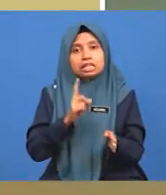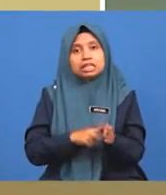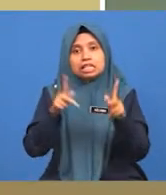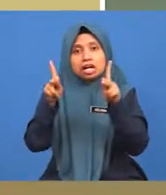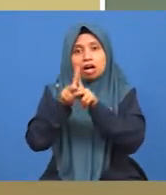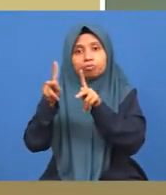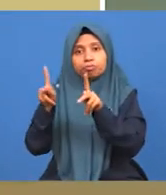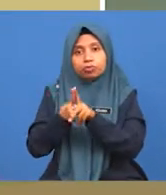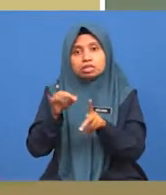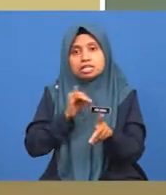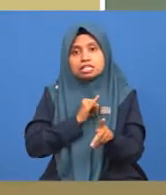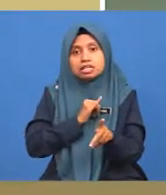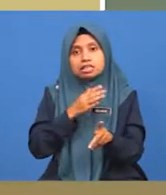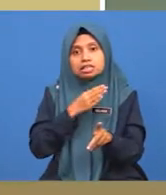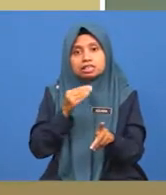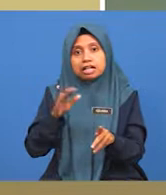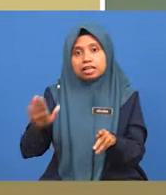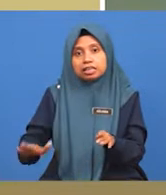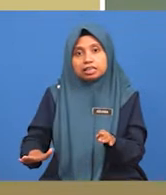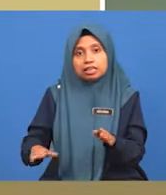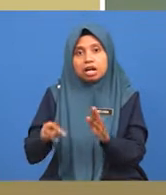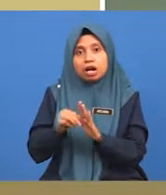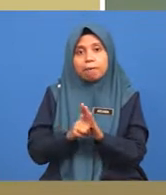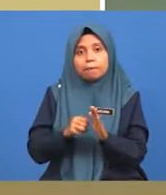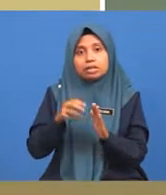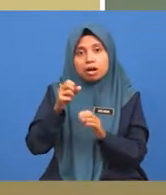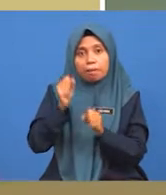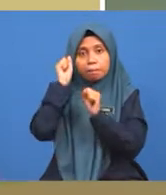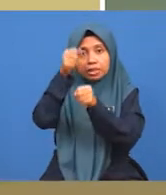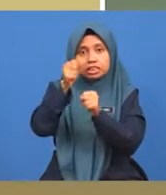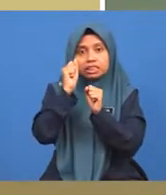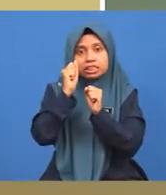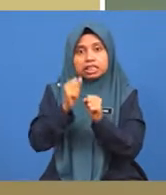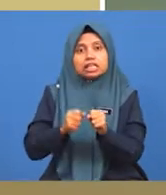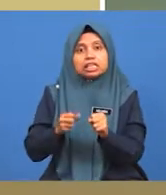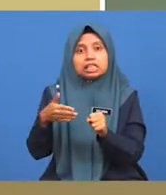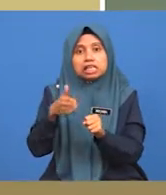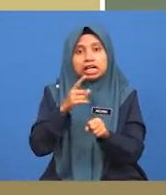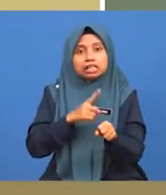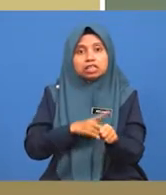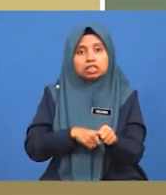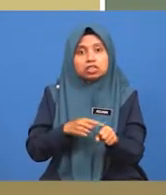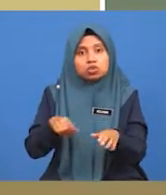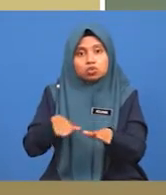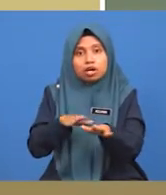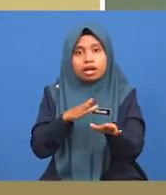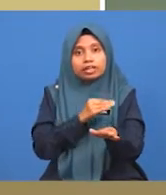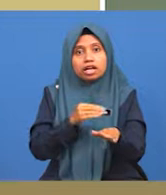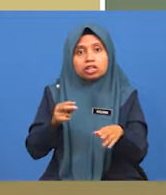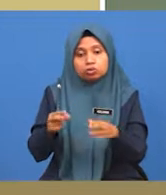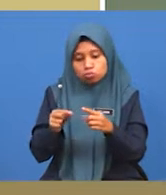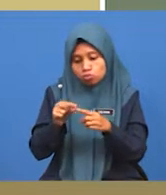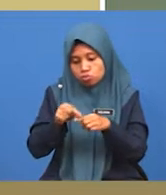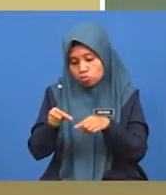Di kampung, saya dan adik memancing ikan di sungai dan udang di